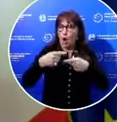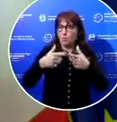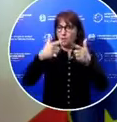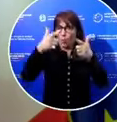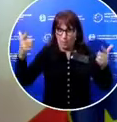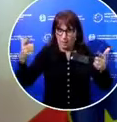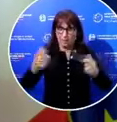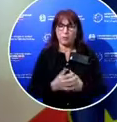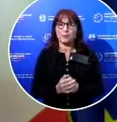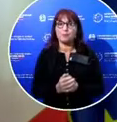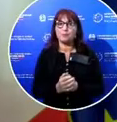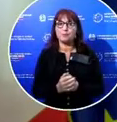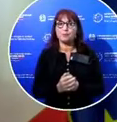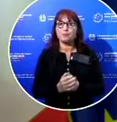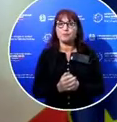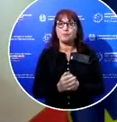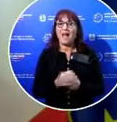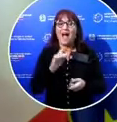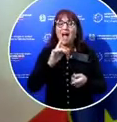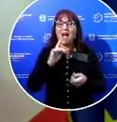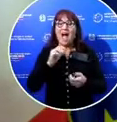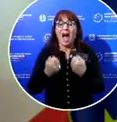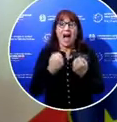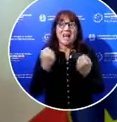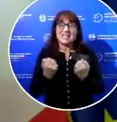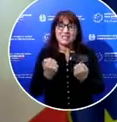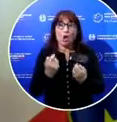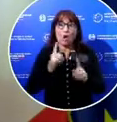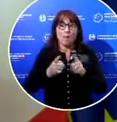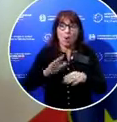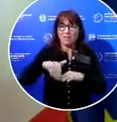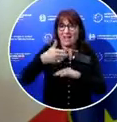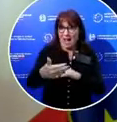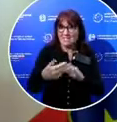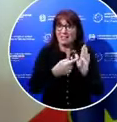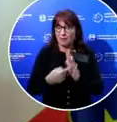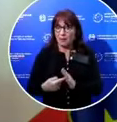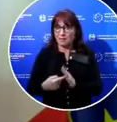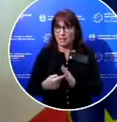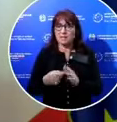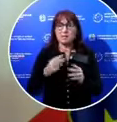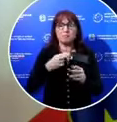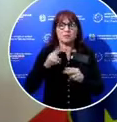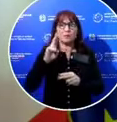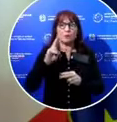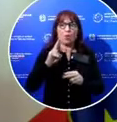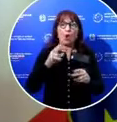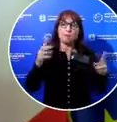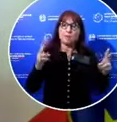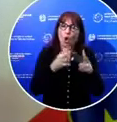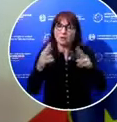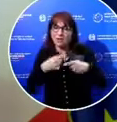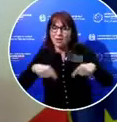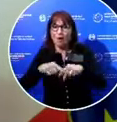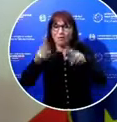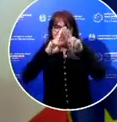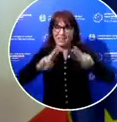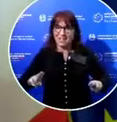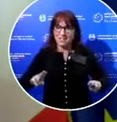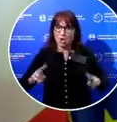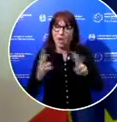evoluzione. L'azione di politica estera dell'Italia sulle dipendenze si caratterizza nei principali tavoli internazionali per un approccio fondato